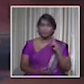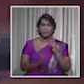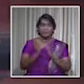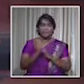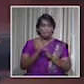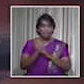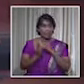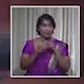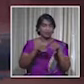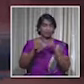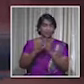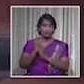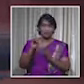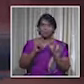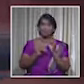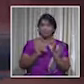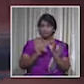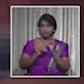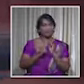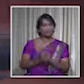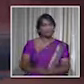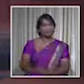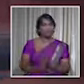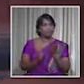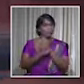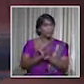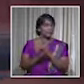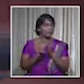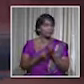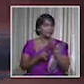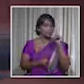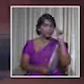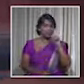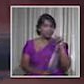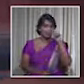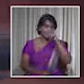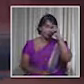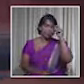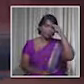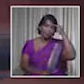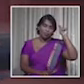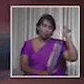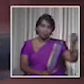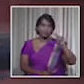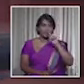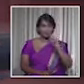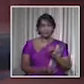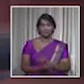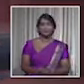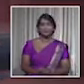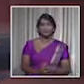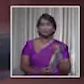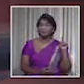महिंदानंद अलुद्गमगे कुशकर्म मातिरुमा हिटपु जनाधिपति मैत्रीपाल सिरिसेन महात्मगेन कियन